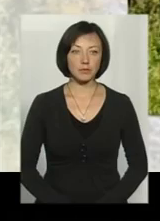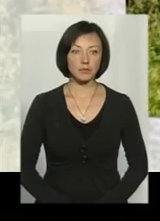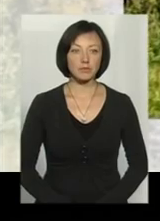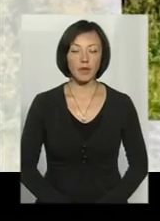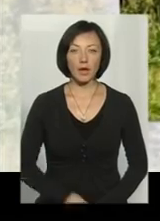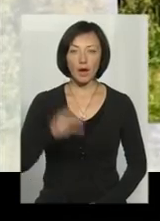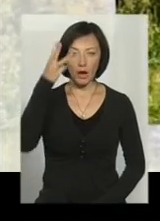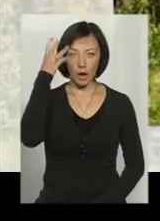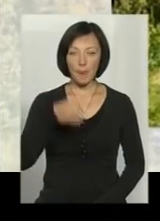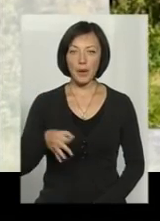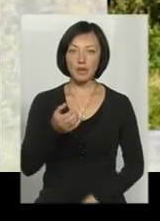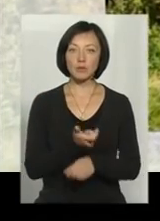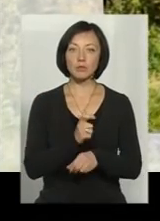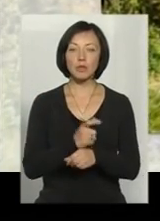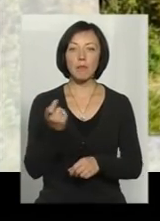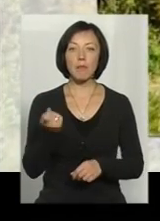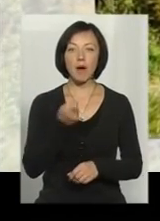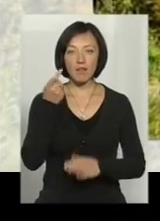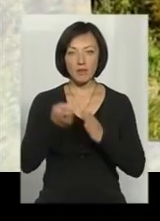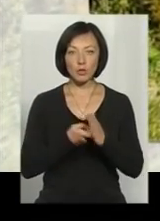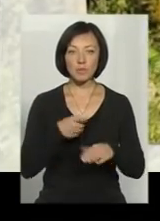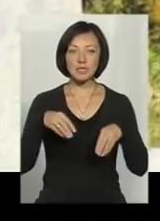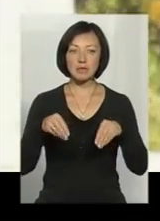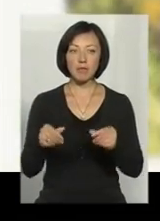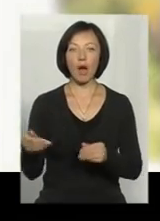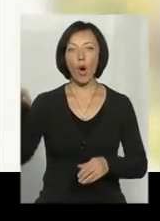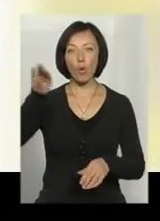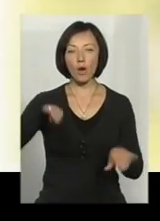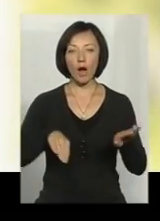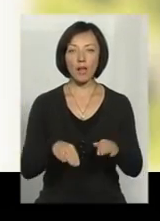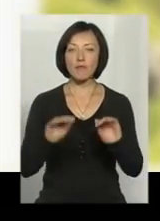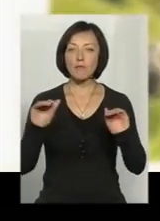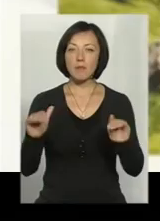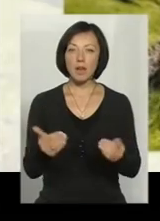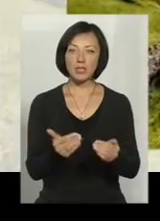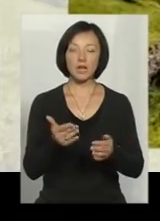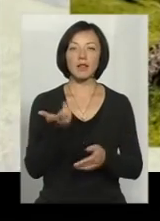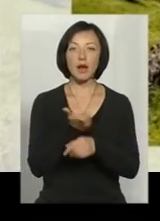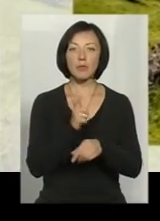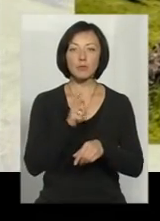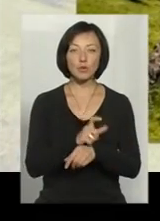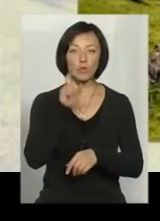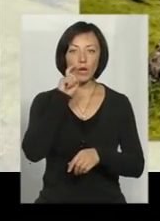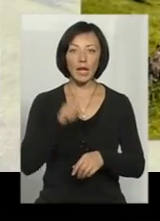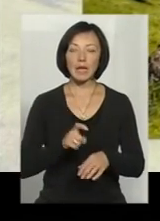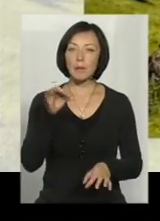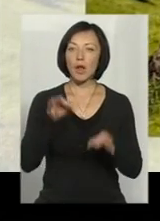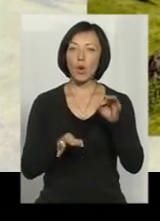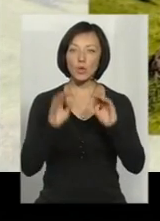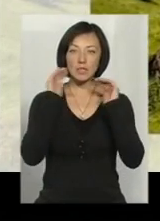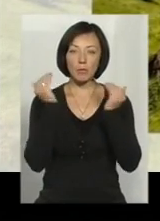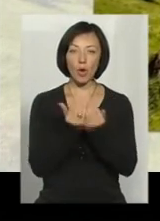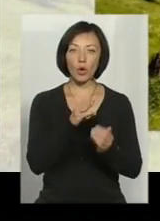Хмельниччина більшості мало відома як земля курганів. Разом з тим, в межах найбільшого в Україні національного природного заповідника Подільській Товтри,